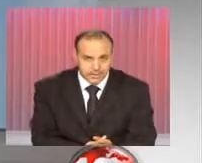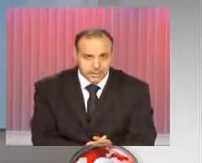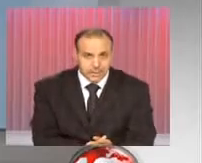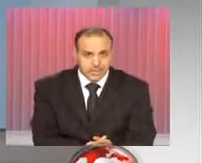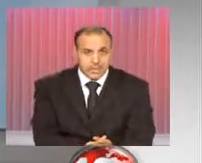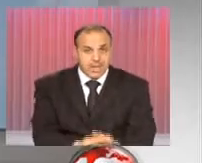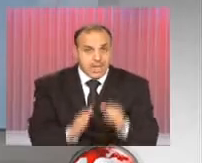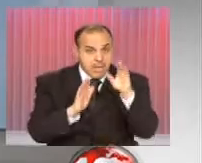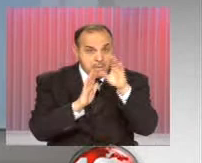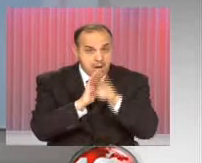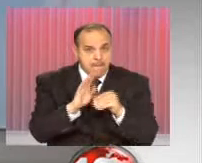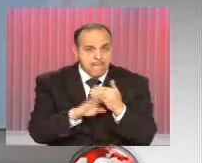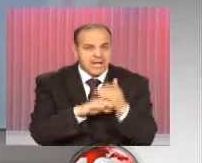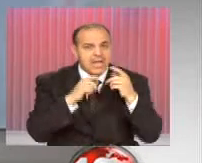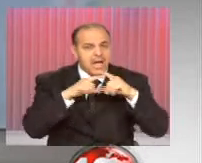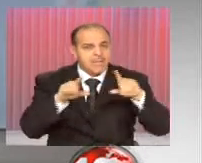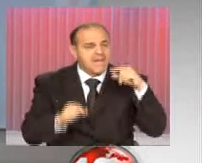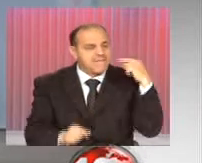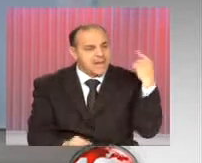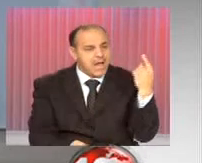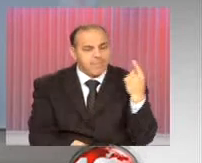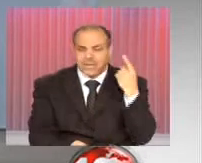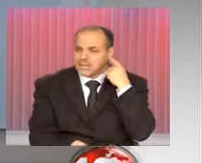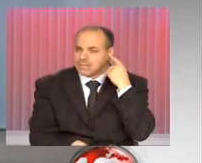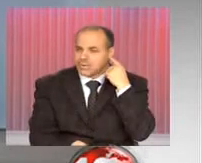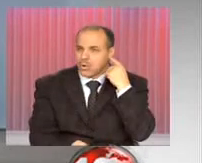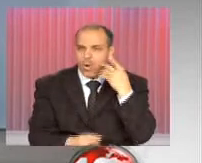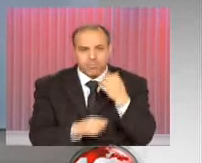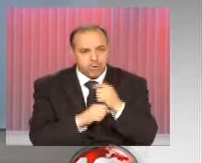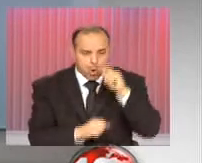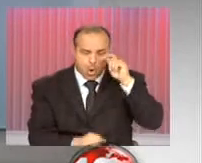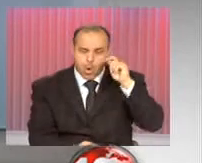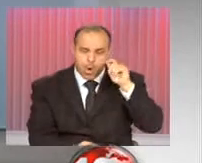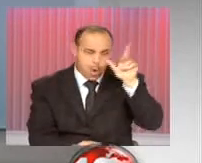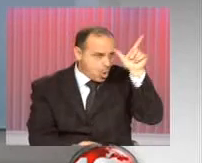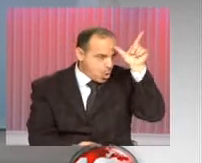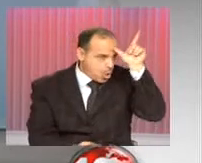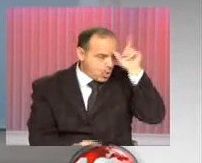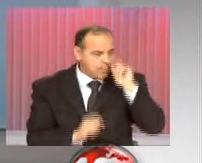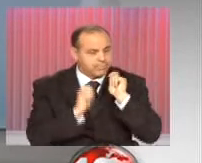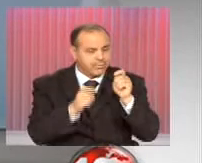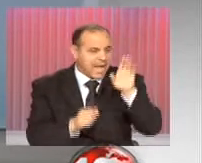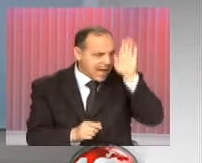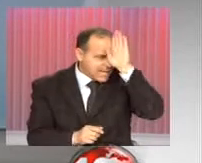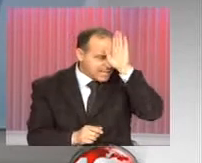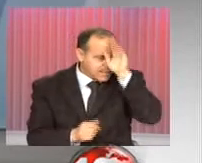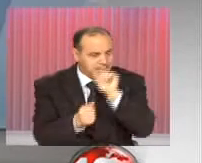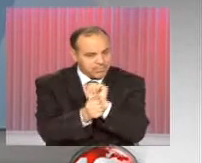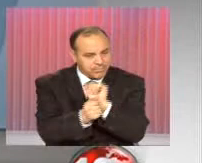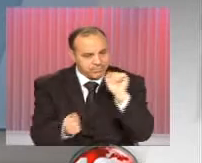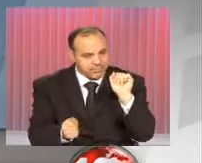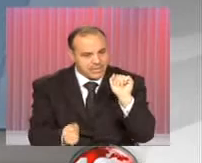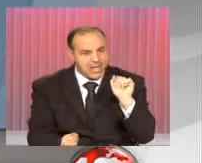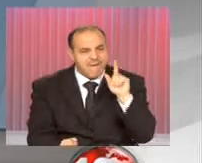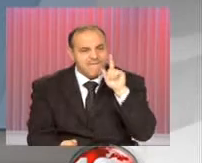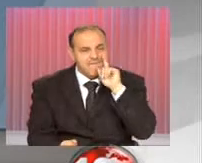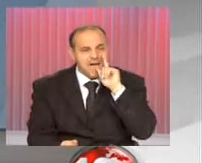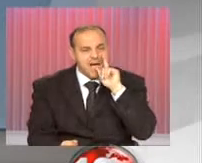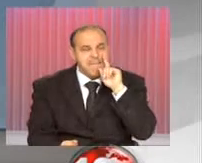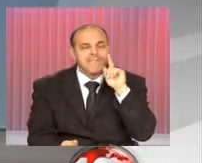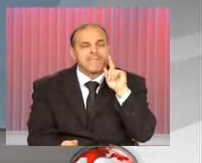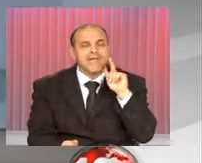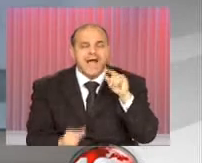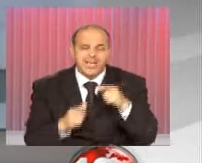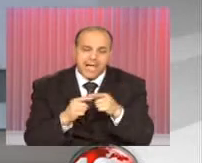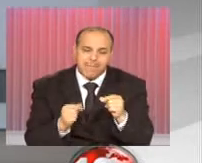وفي فقرة بقية الأخبار العالمية، أنباء عن قبول الأردن تسليم السجين العراقية مقابل الإفراج عن الرهين الياباني والإبقاء